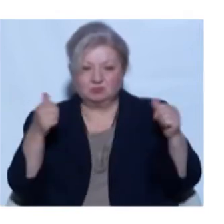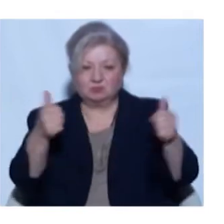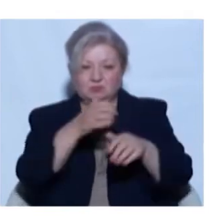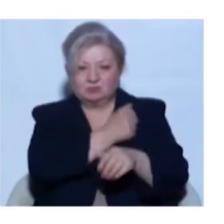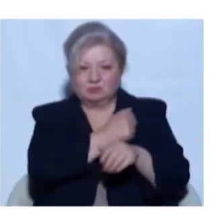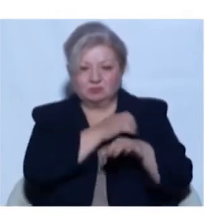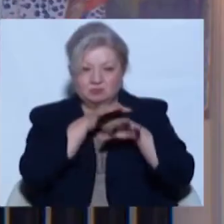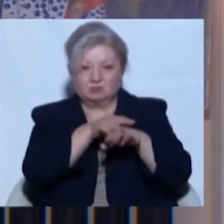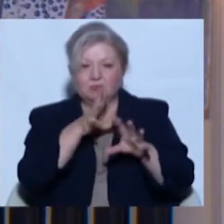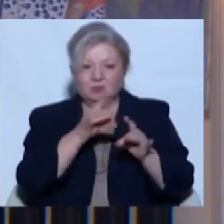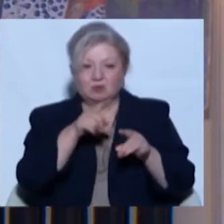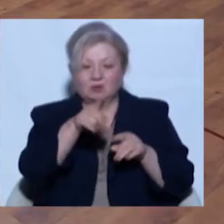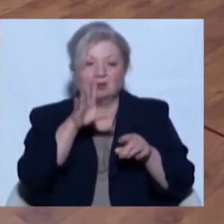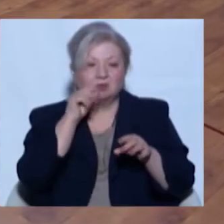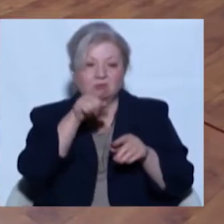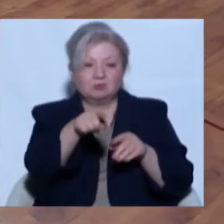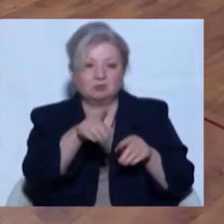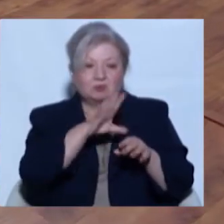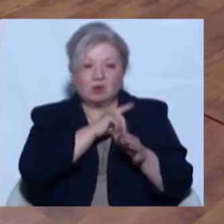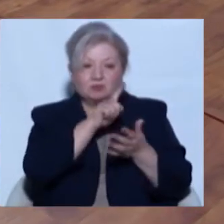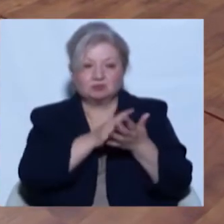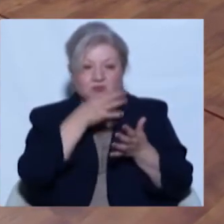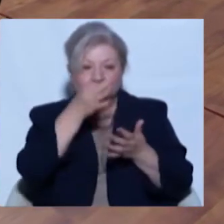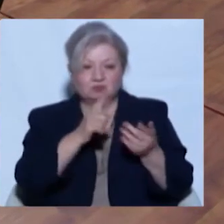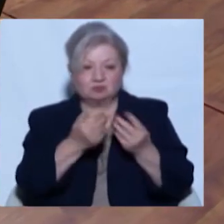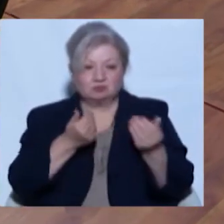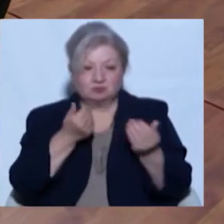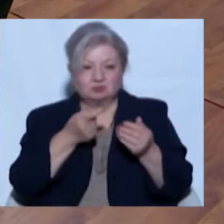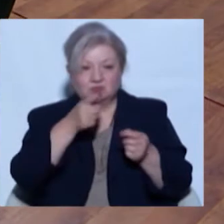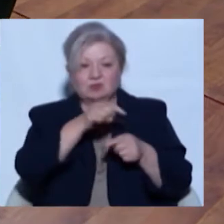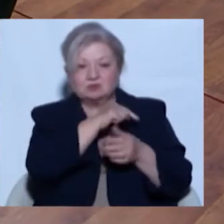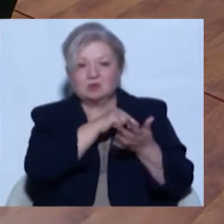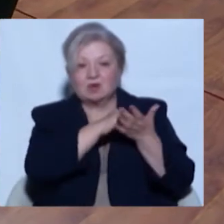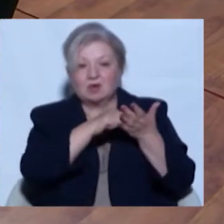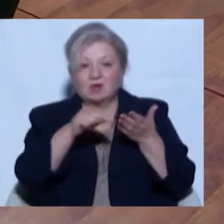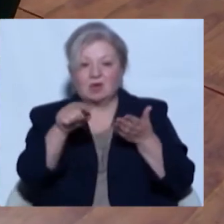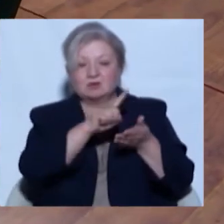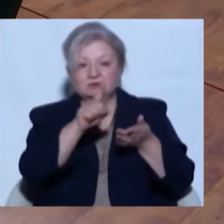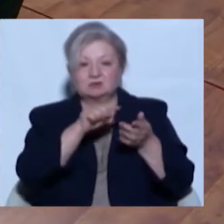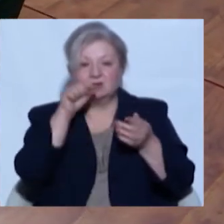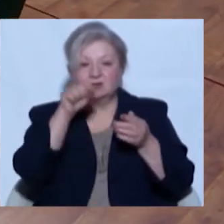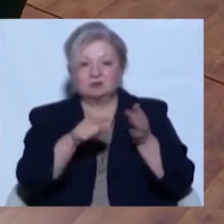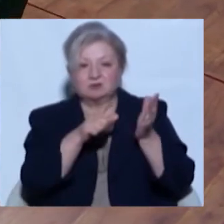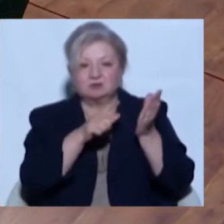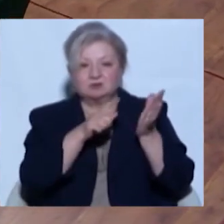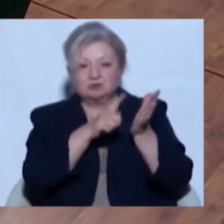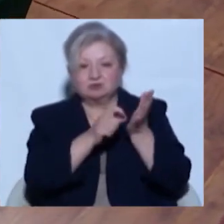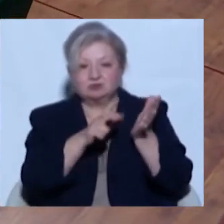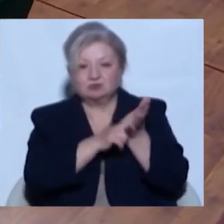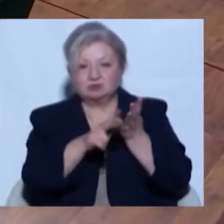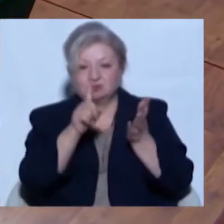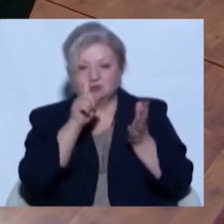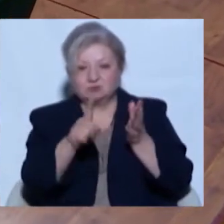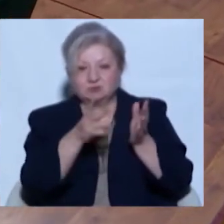მაგრამ აი აქ ამ მომენტამდე აუცილებლად უნდა ვთქვათ ის ხაზი რომელიც 1791 წელს